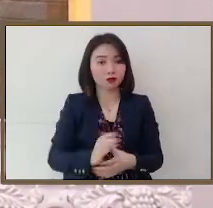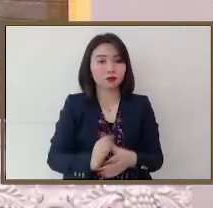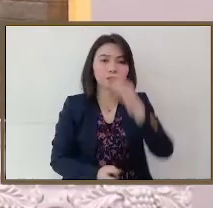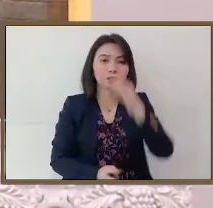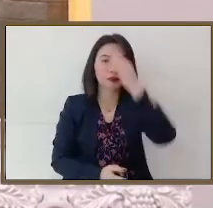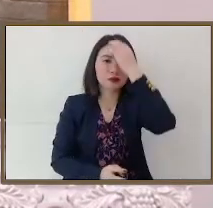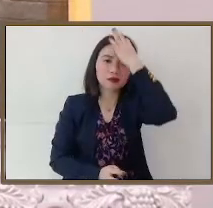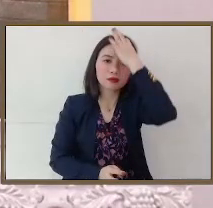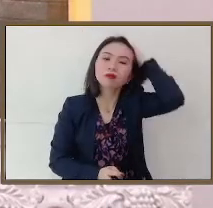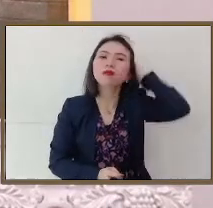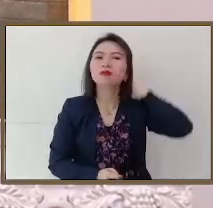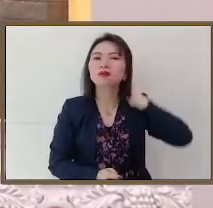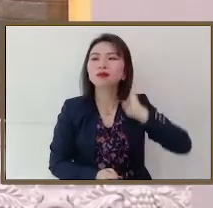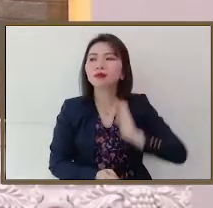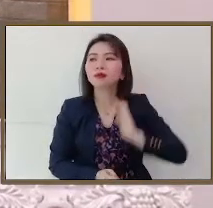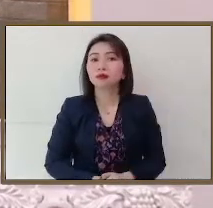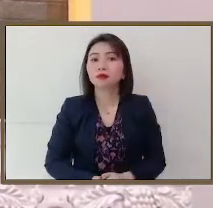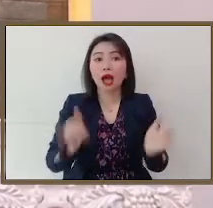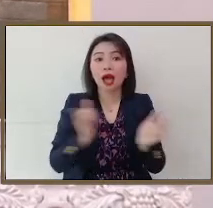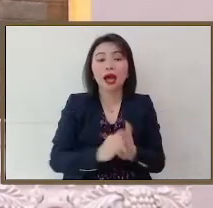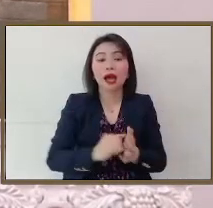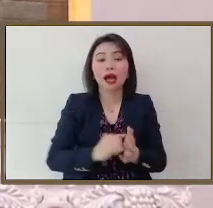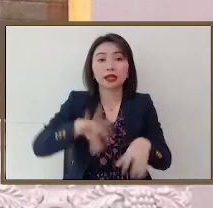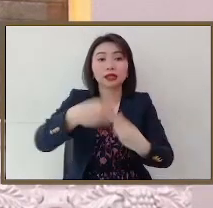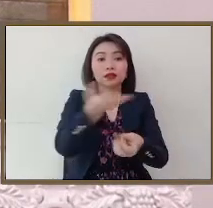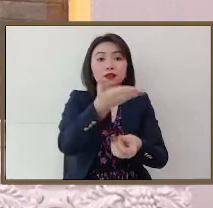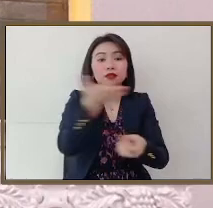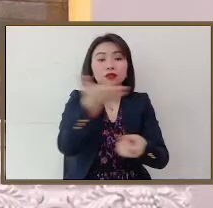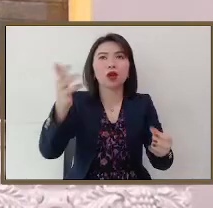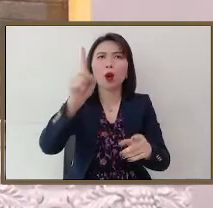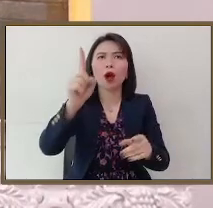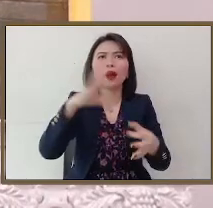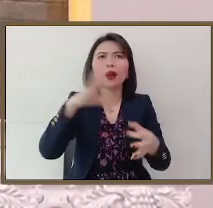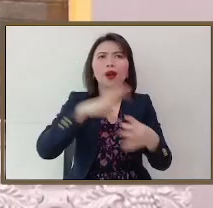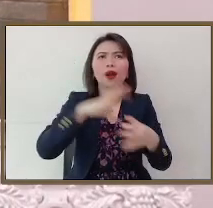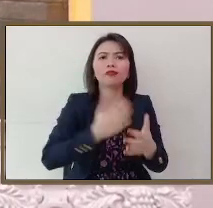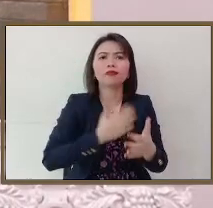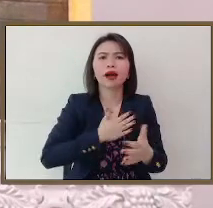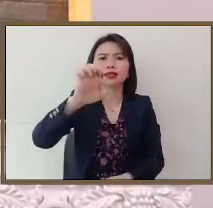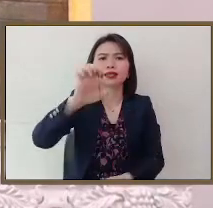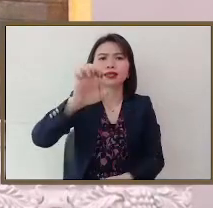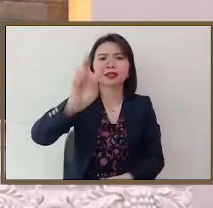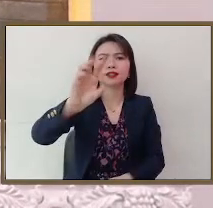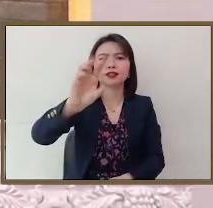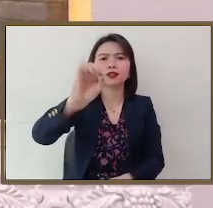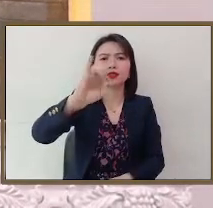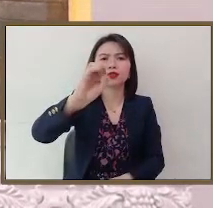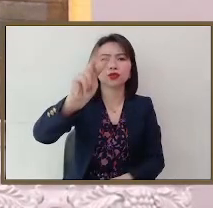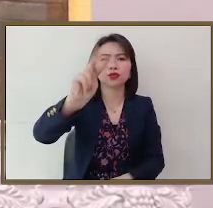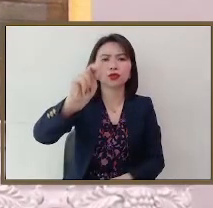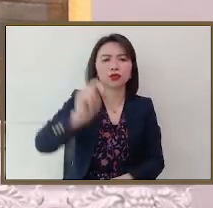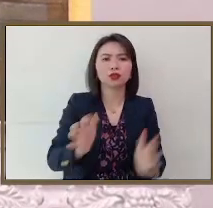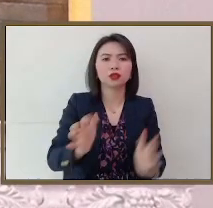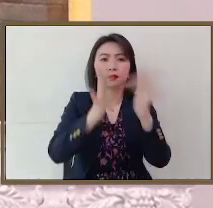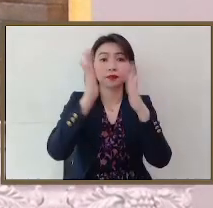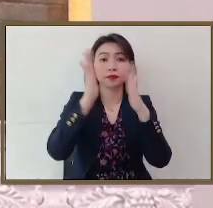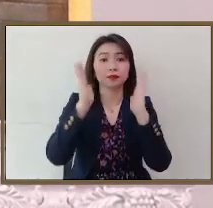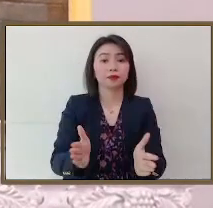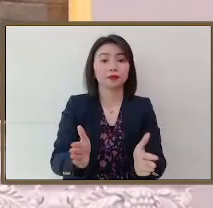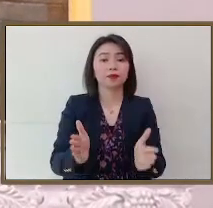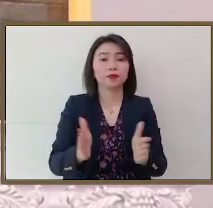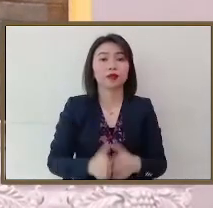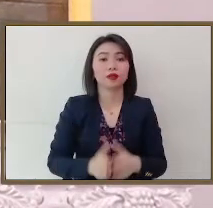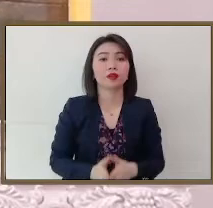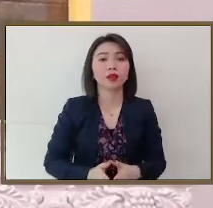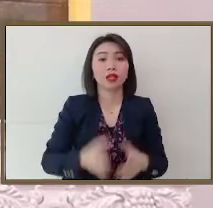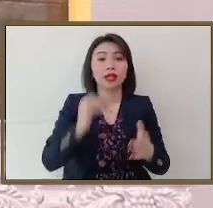daily devotional, nabanggit ko po yan, mga kapatid, na ang Christianity ay